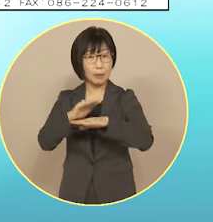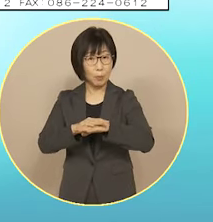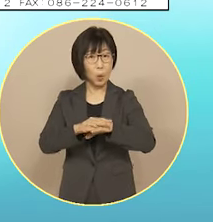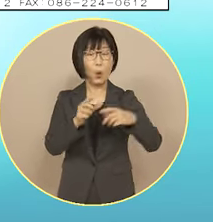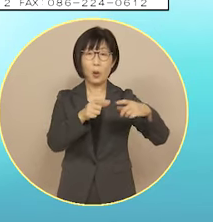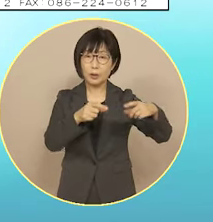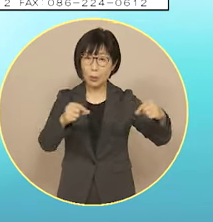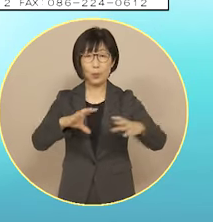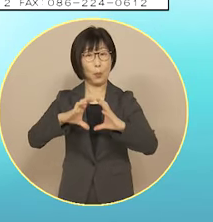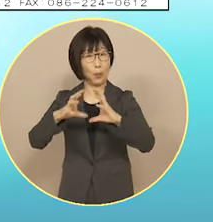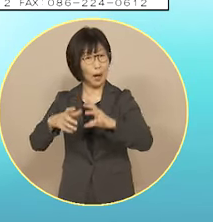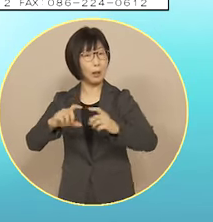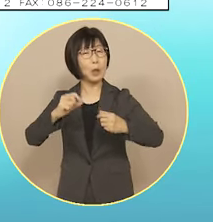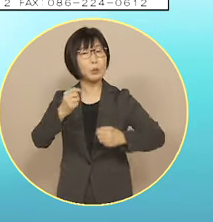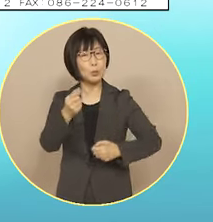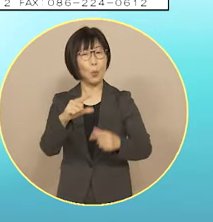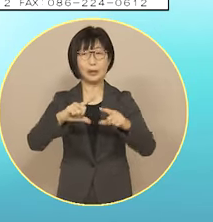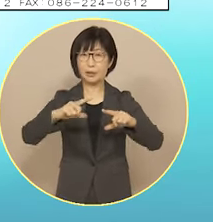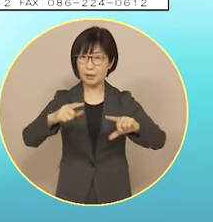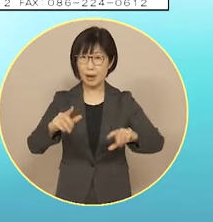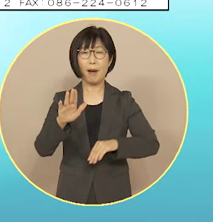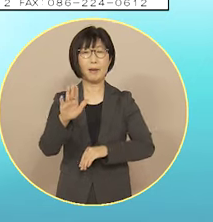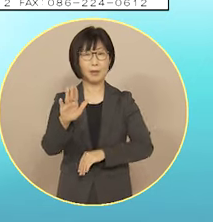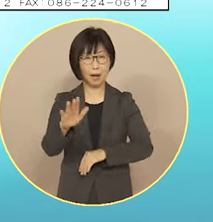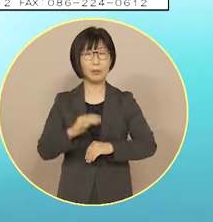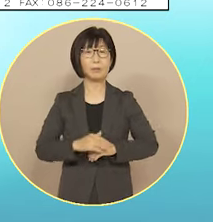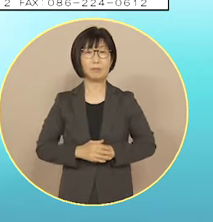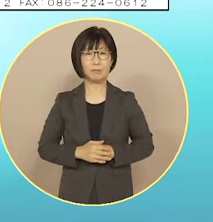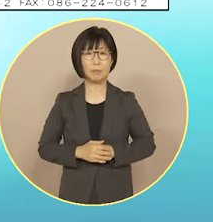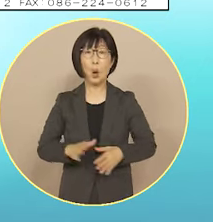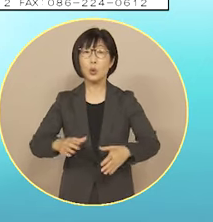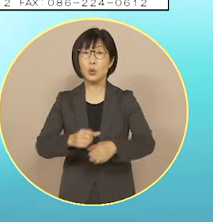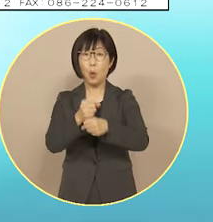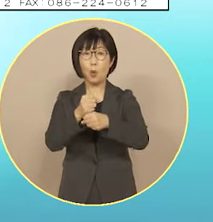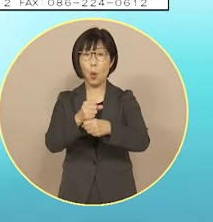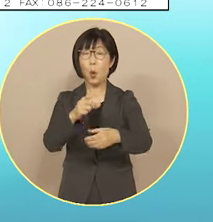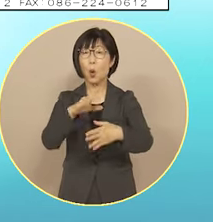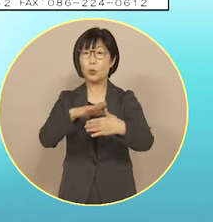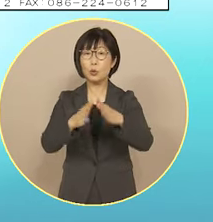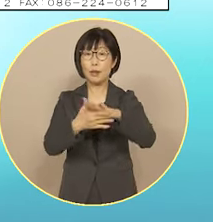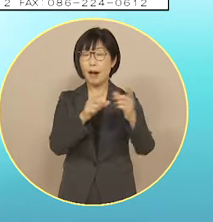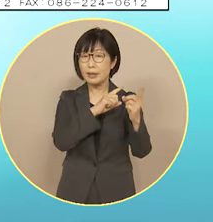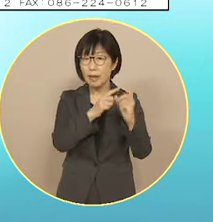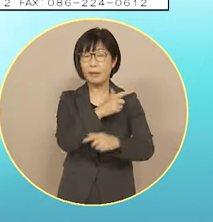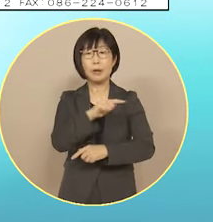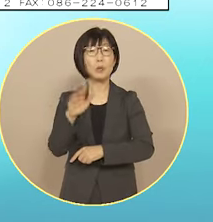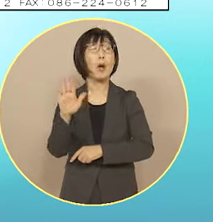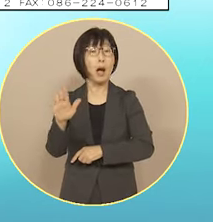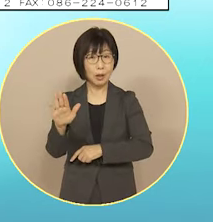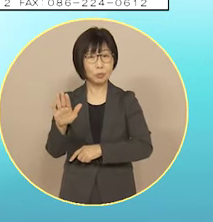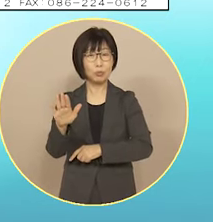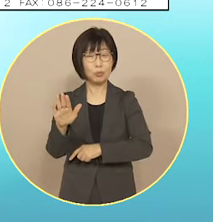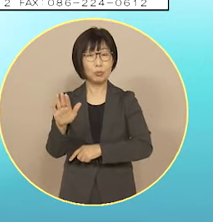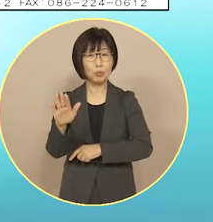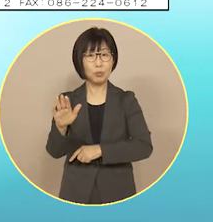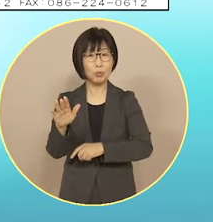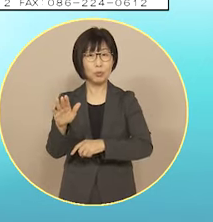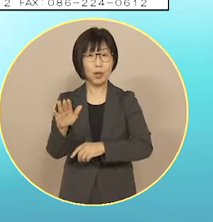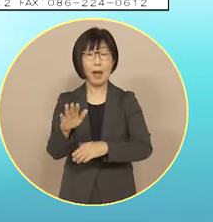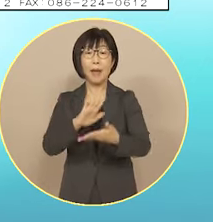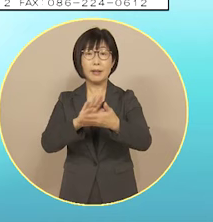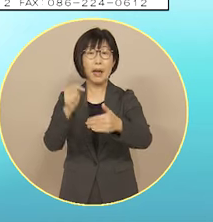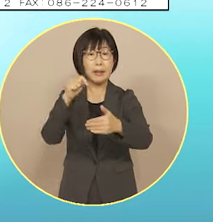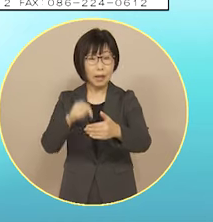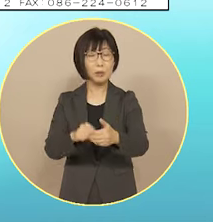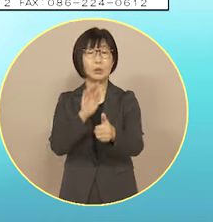海外と日本では多少違っているようですしまた総合文化祭とか色々ありますけれどもこの県内の